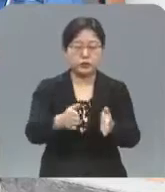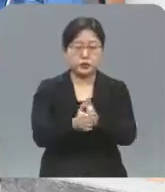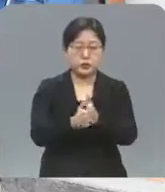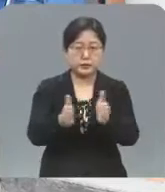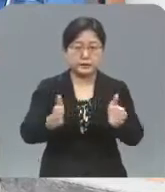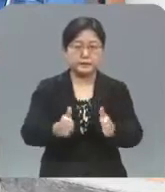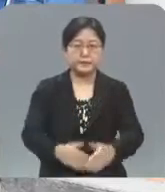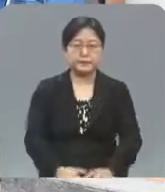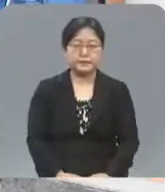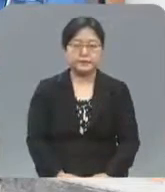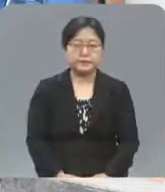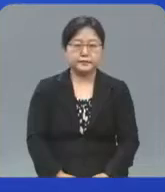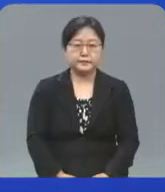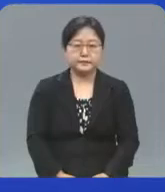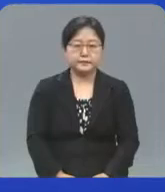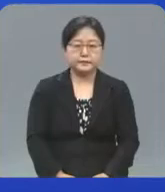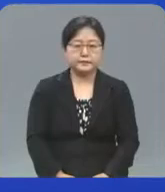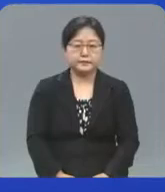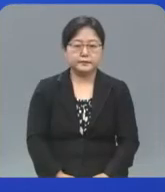들어갑니다.